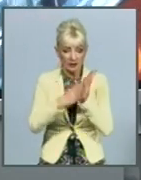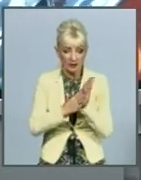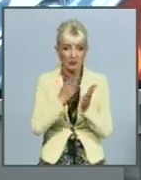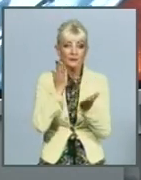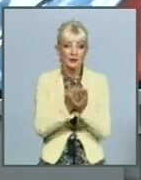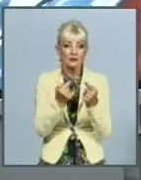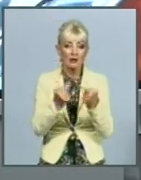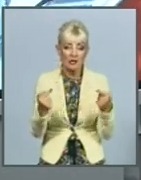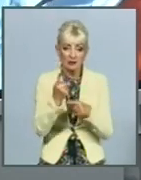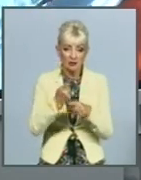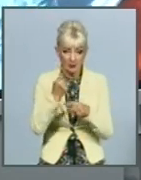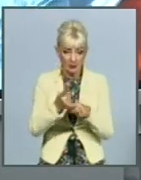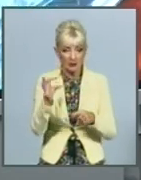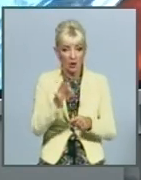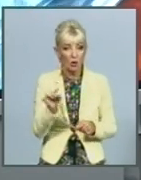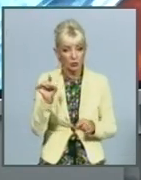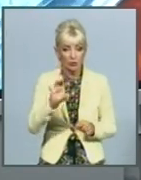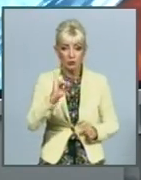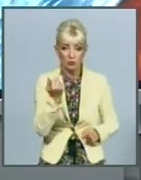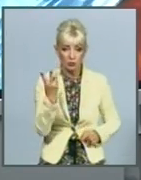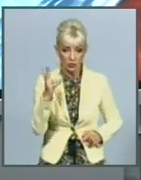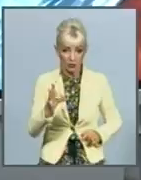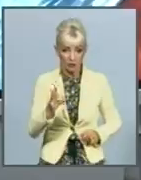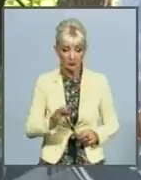діятимуть різні обмеження. Про них Анжела Сушко.